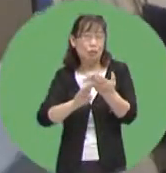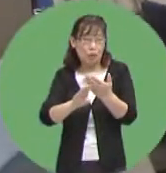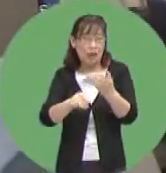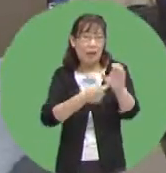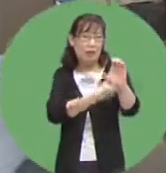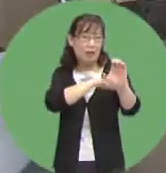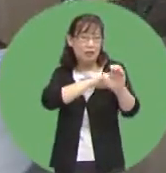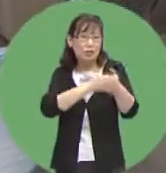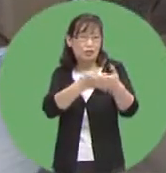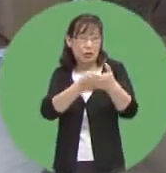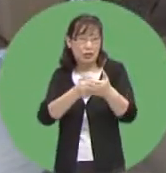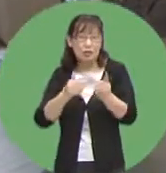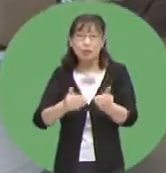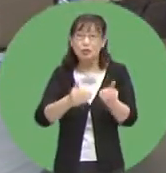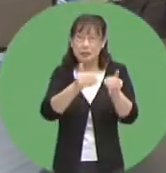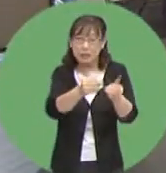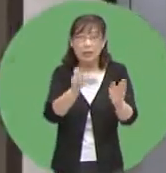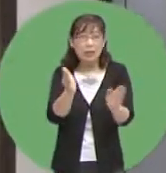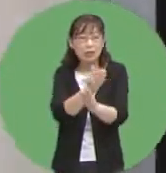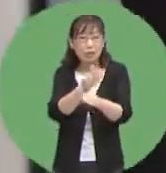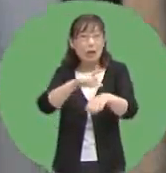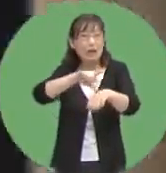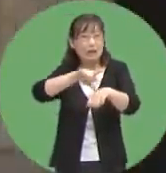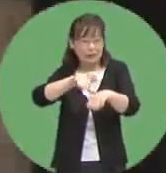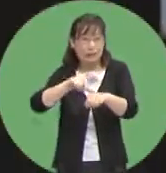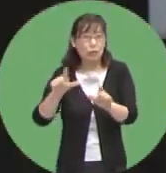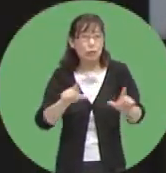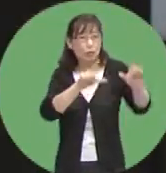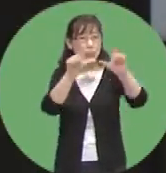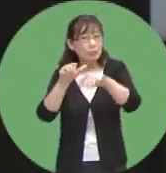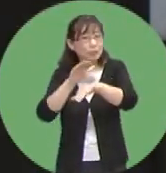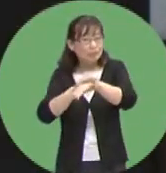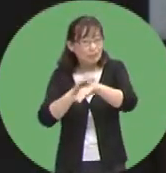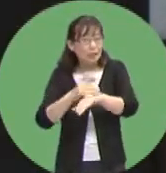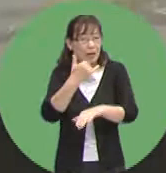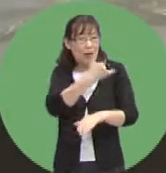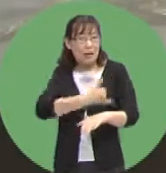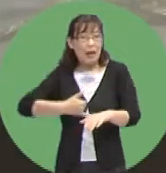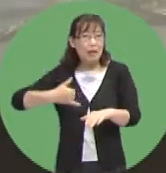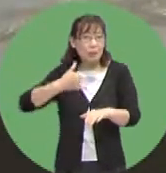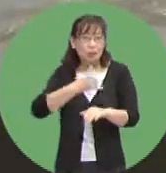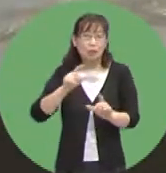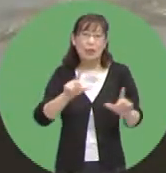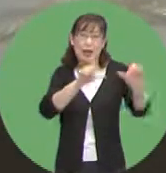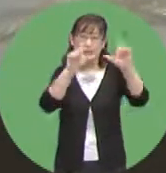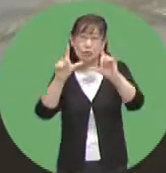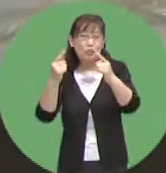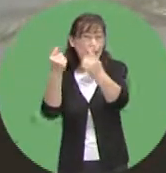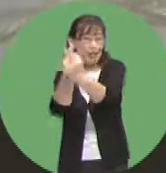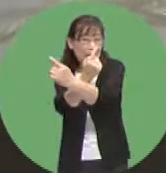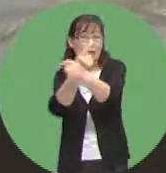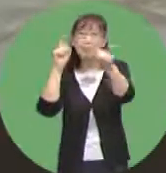進や余暇時間の有効利用といったライフスタイルの転換を目指すものです。